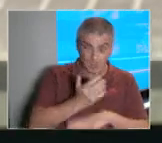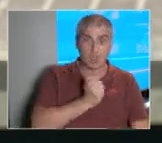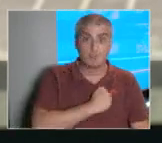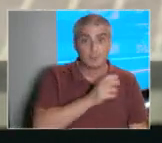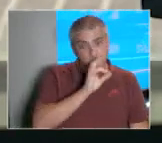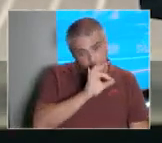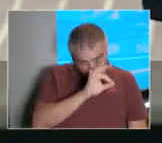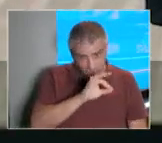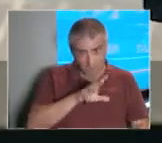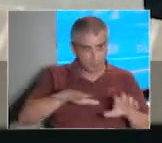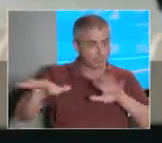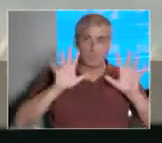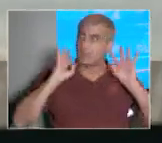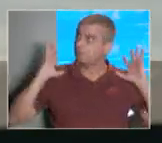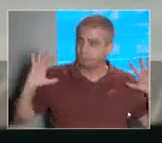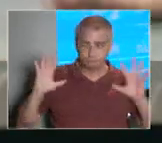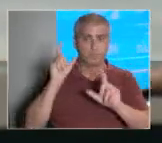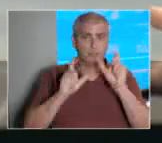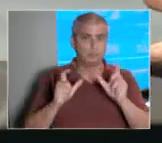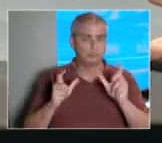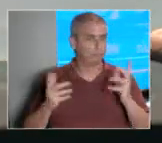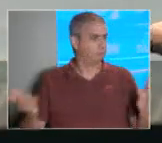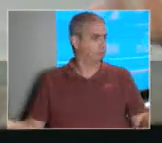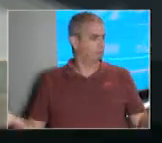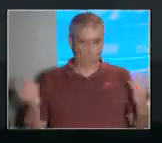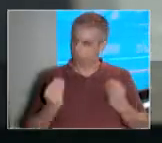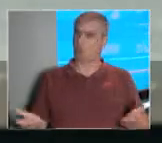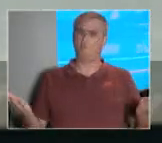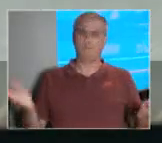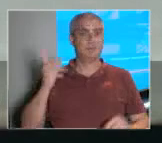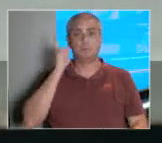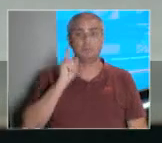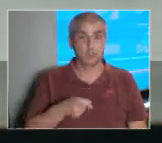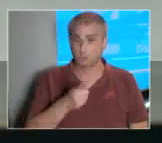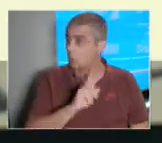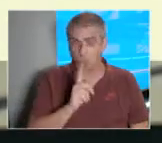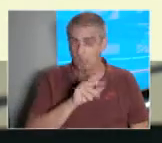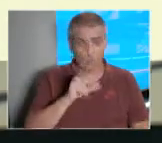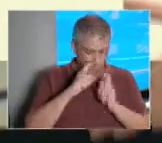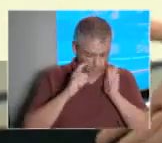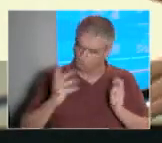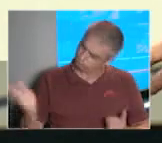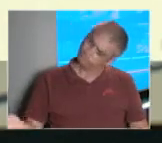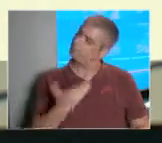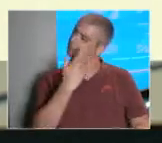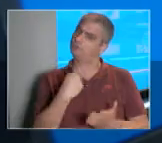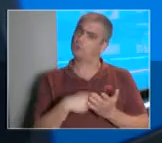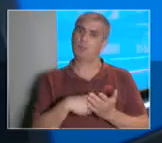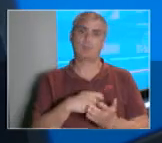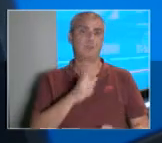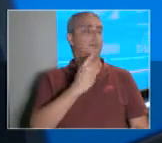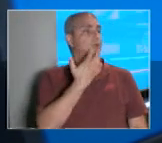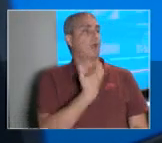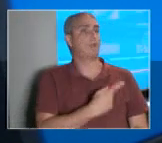כדי לפזר את אלה שמתקהלים, לא חוקי, עד רבה ועד רבה. אם יש כאלה שהם לא הולכים מסכות... אבל יש אדמורים